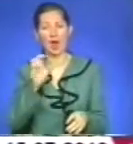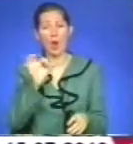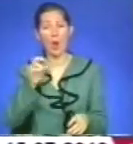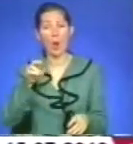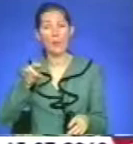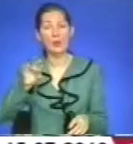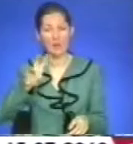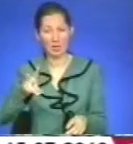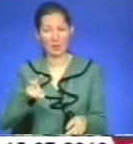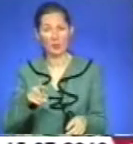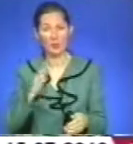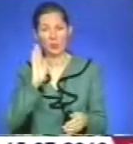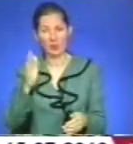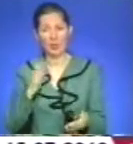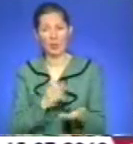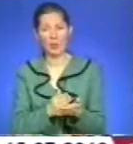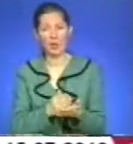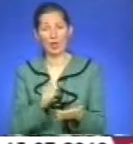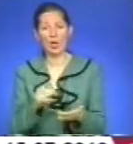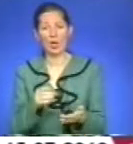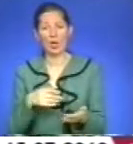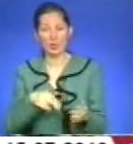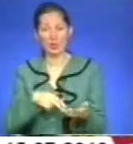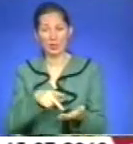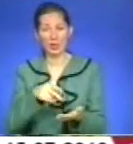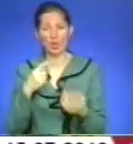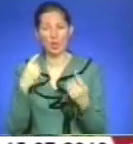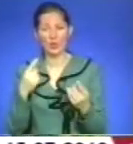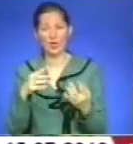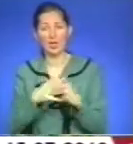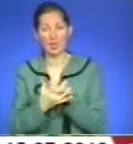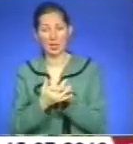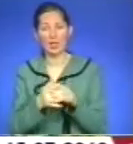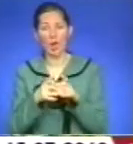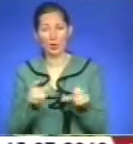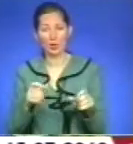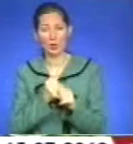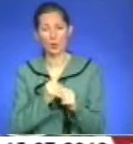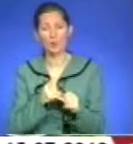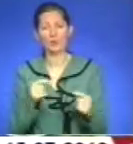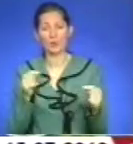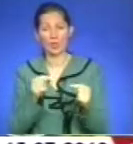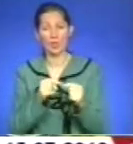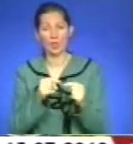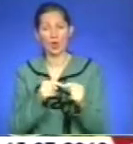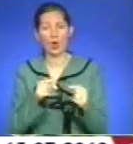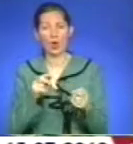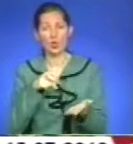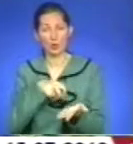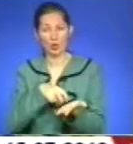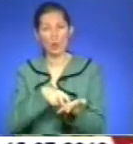ми маємо дійти до великих населених пунктів, тому тут працюємо чітко з поштовими відділеннями. Сьогодні вже поставлено